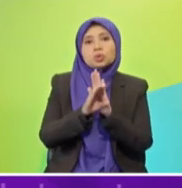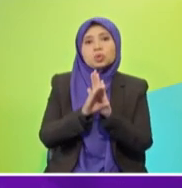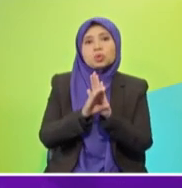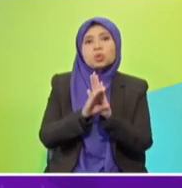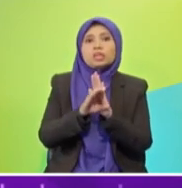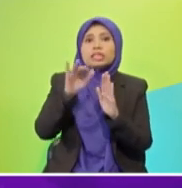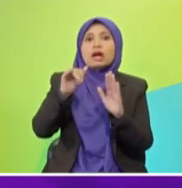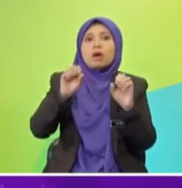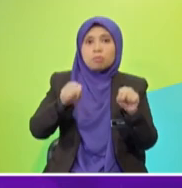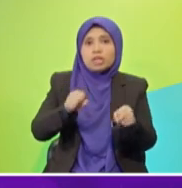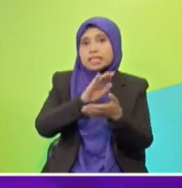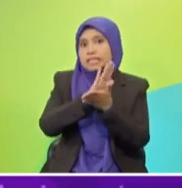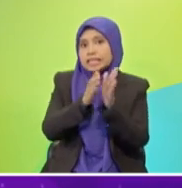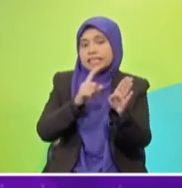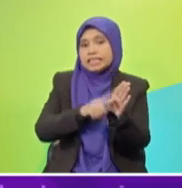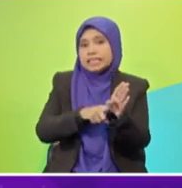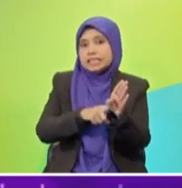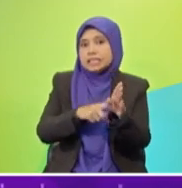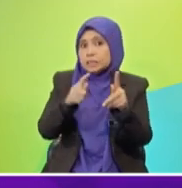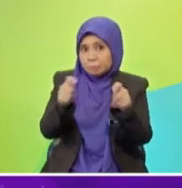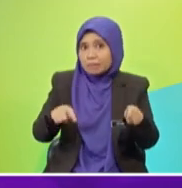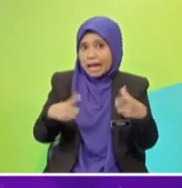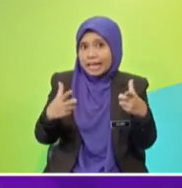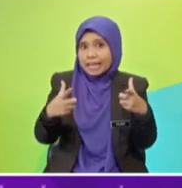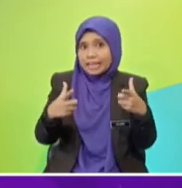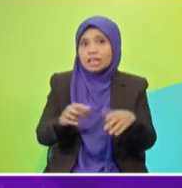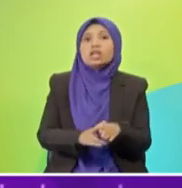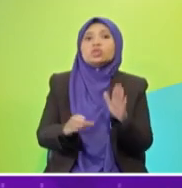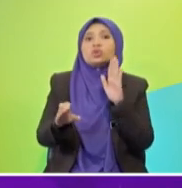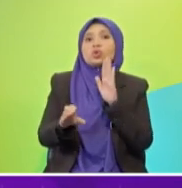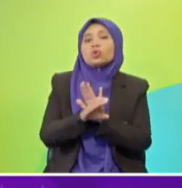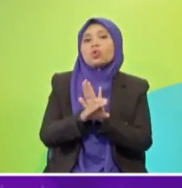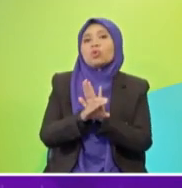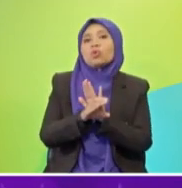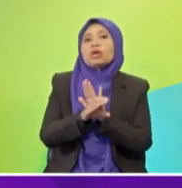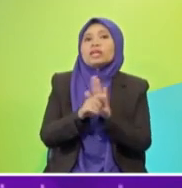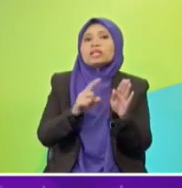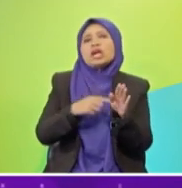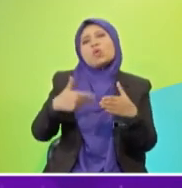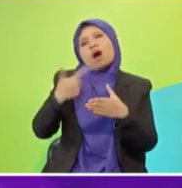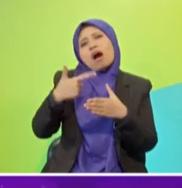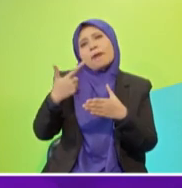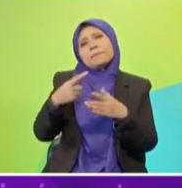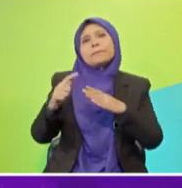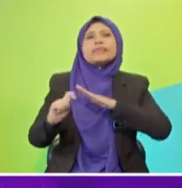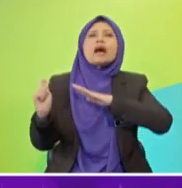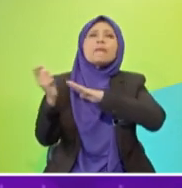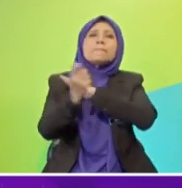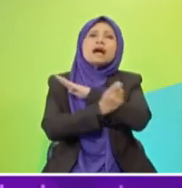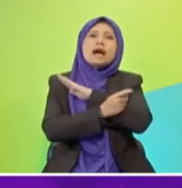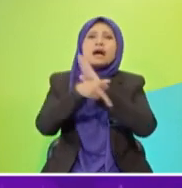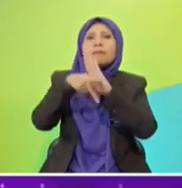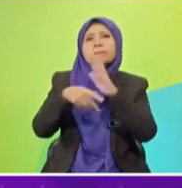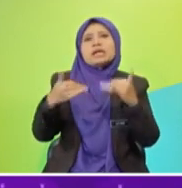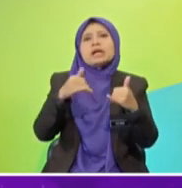ketika berada di tempat awam nih punya macam dekat dua tak mampu mainan aku ya boleh